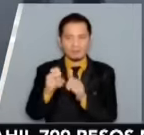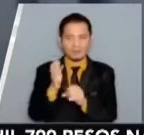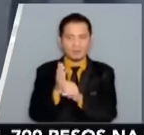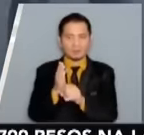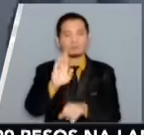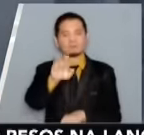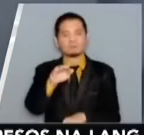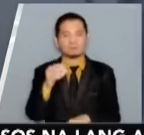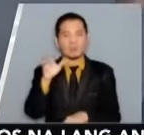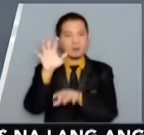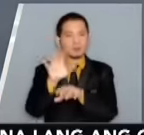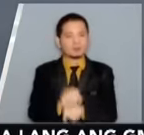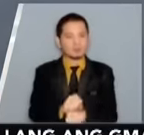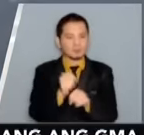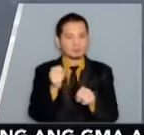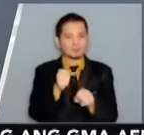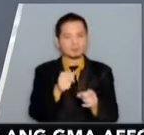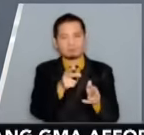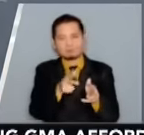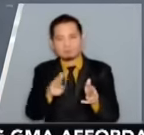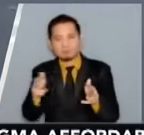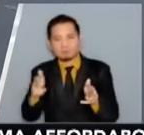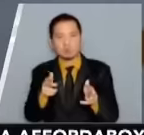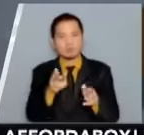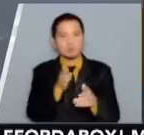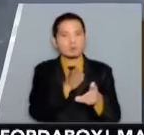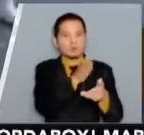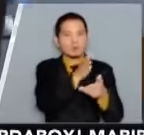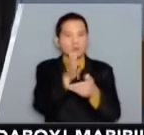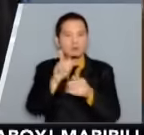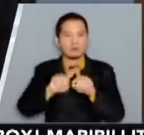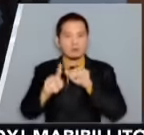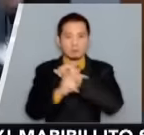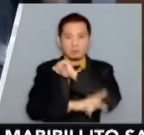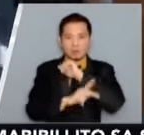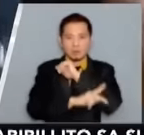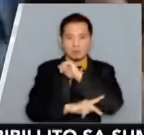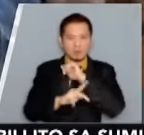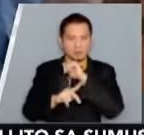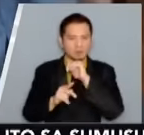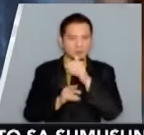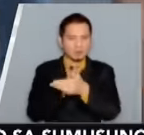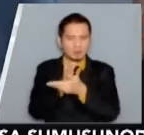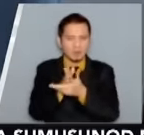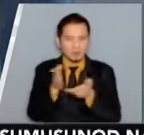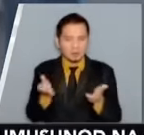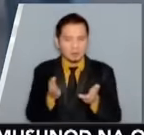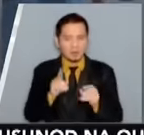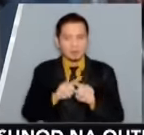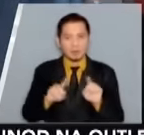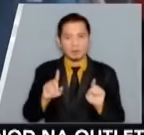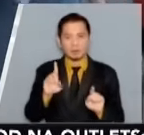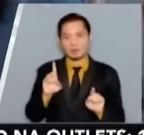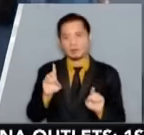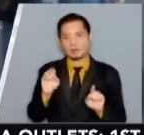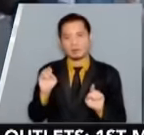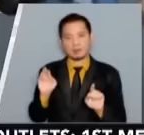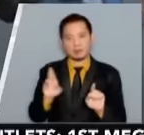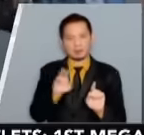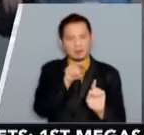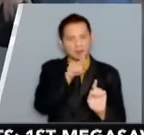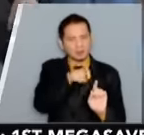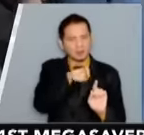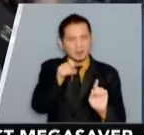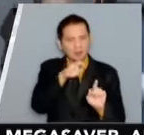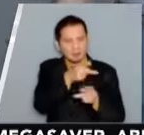bus patungong probinsya. Pero ayon sa DOTR, kailangan ding bantayan yung mga matitirang bus. Dito naman sa Metro Manila,